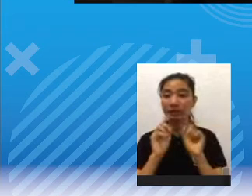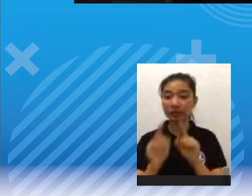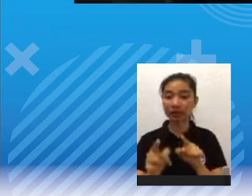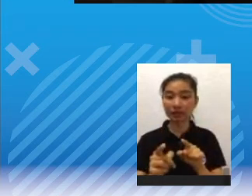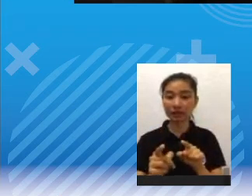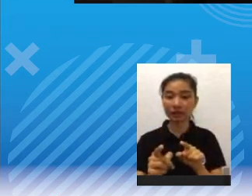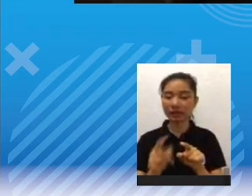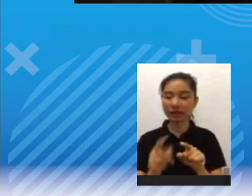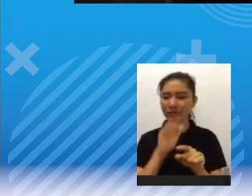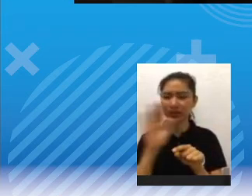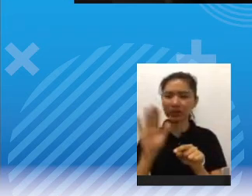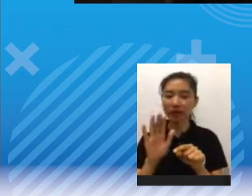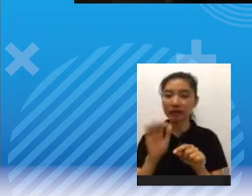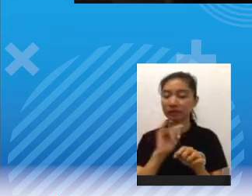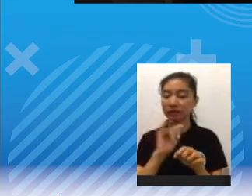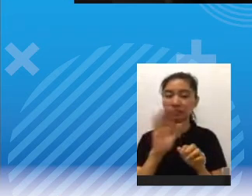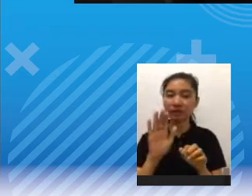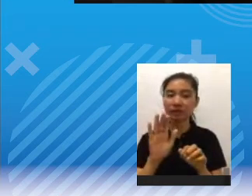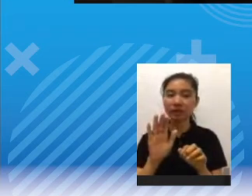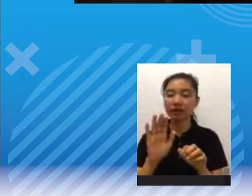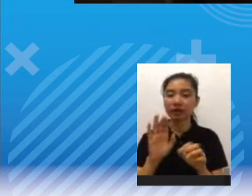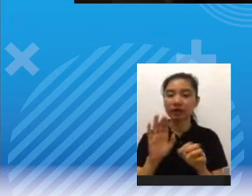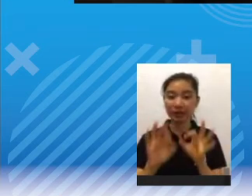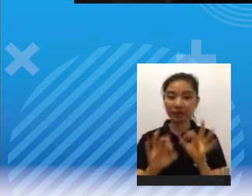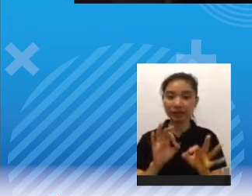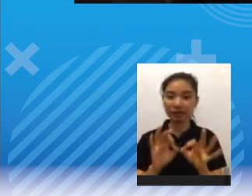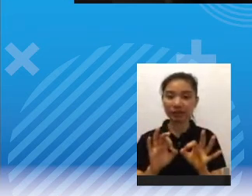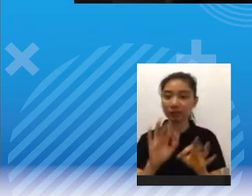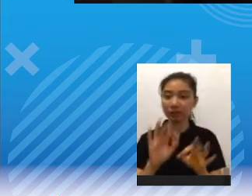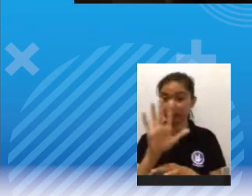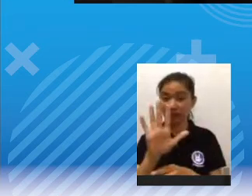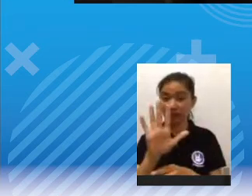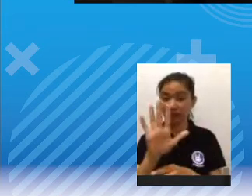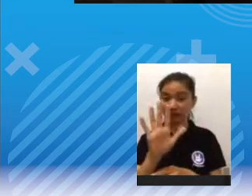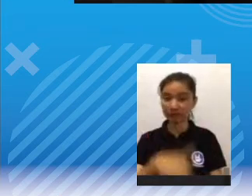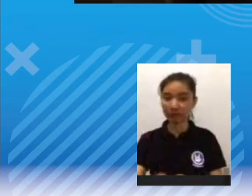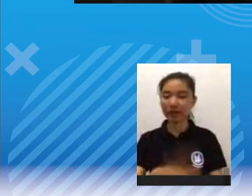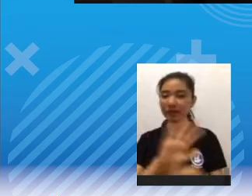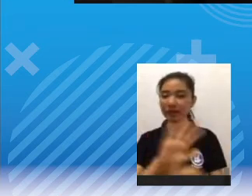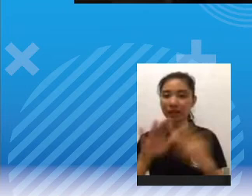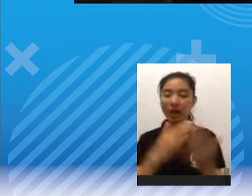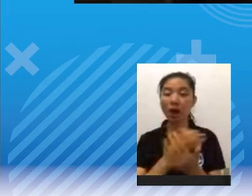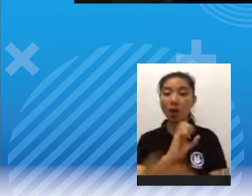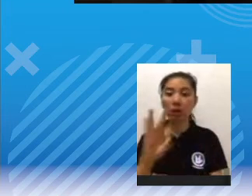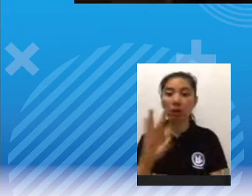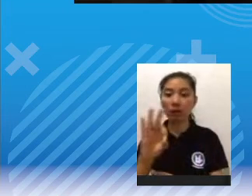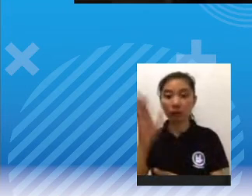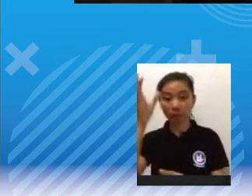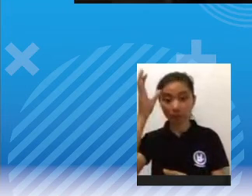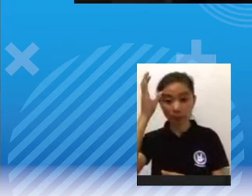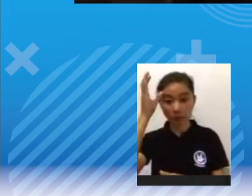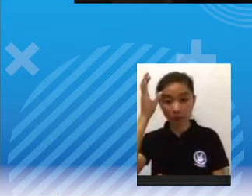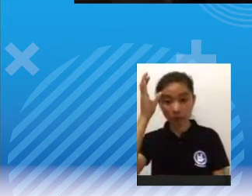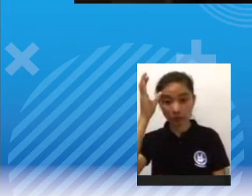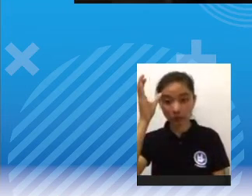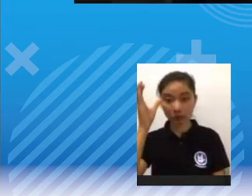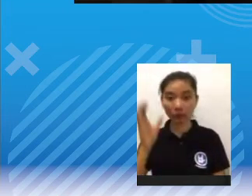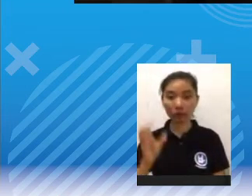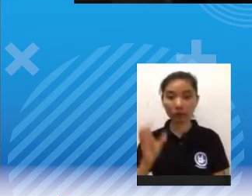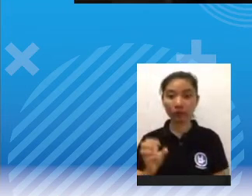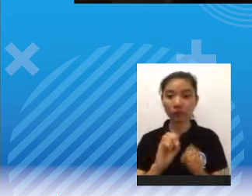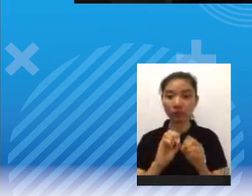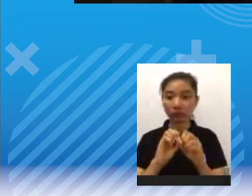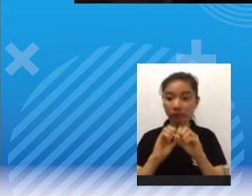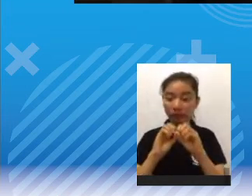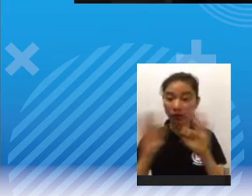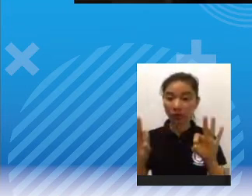So 5 p.m., shut down lahat. Shut down yung computer, shut down yung mga work emails, lahat yan. Hindi